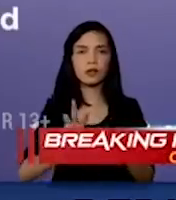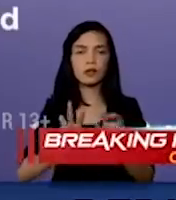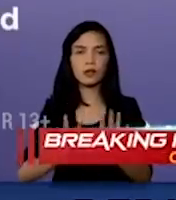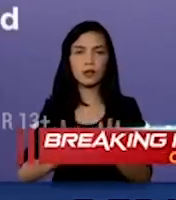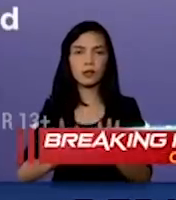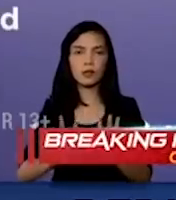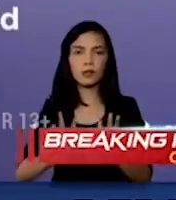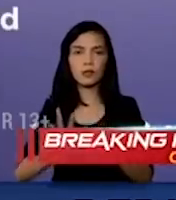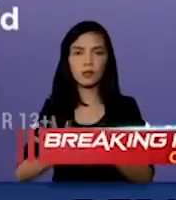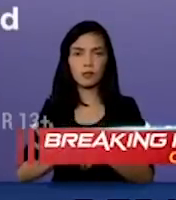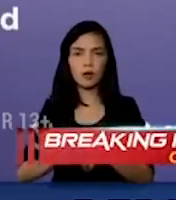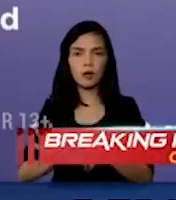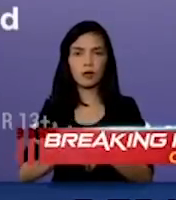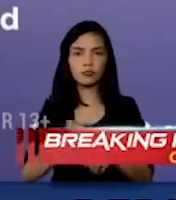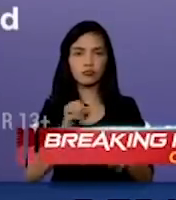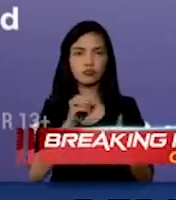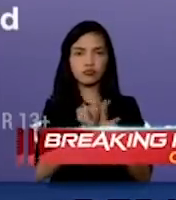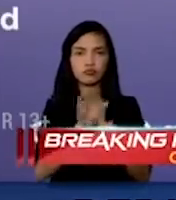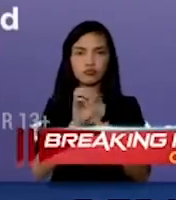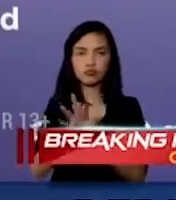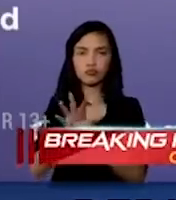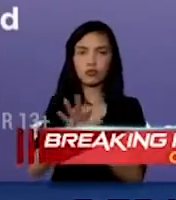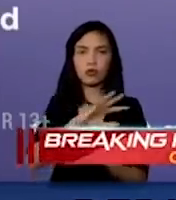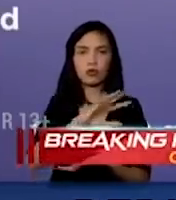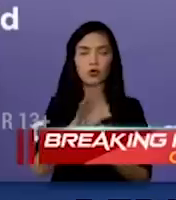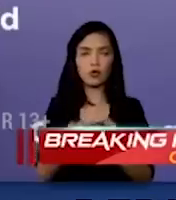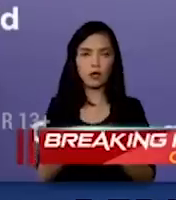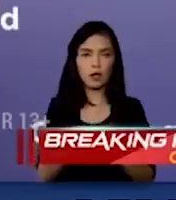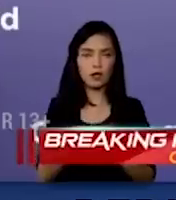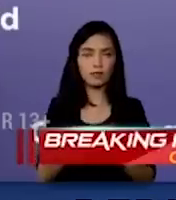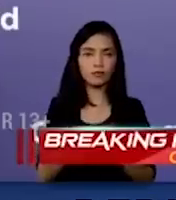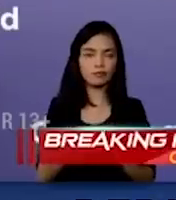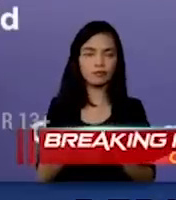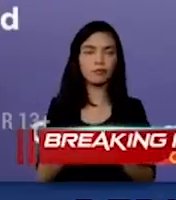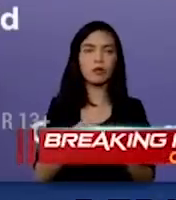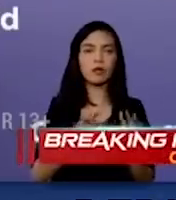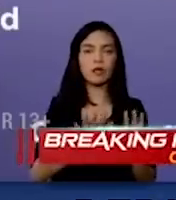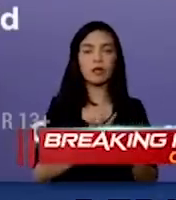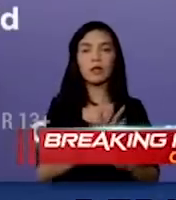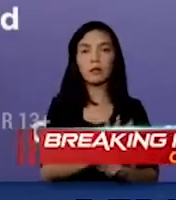1385 orang sehingga totalnya menjadi